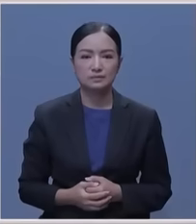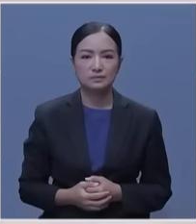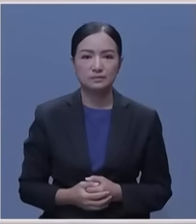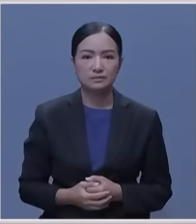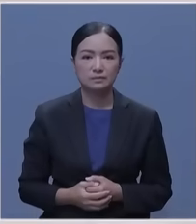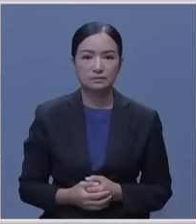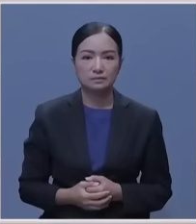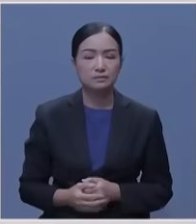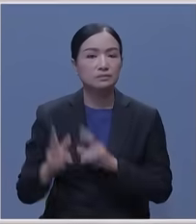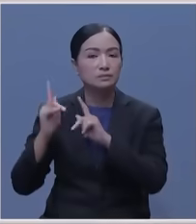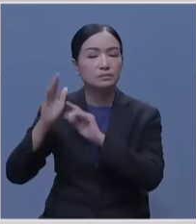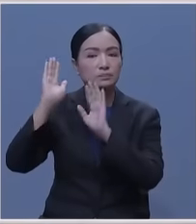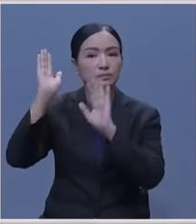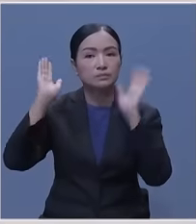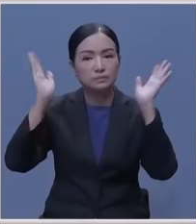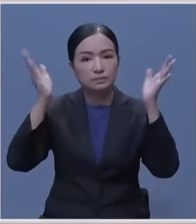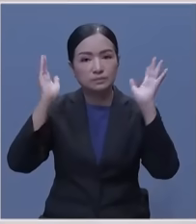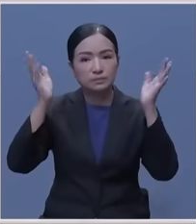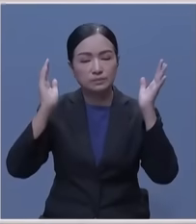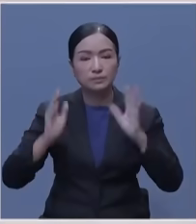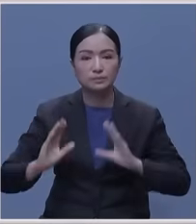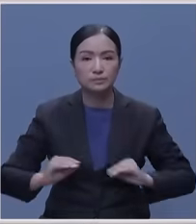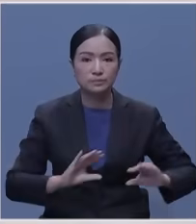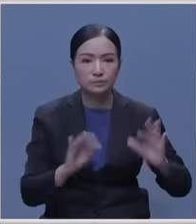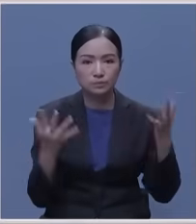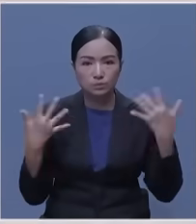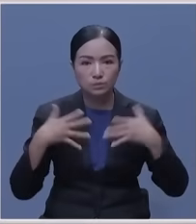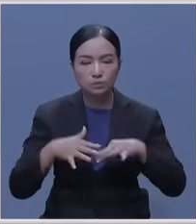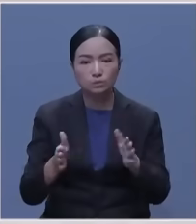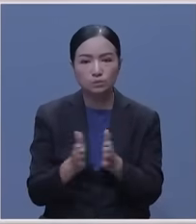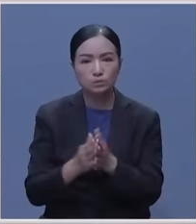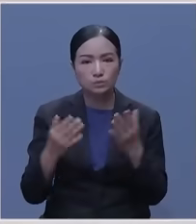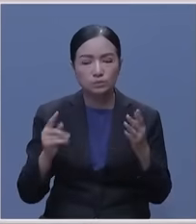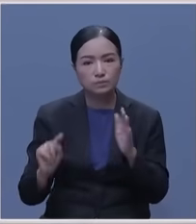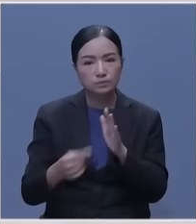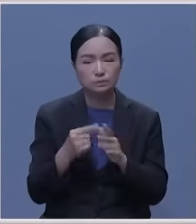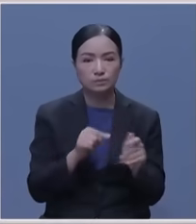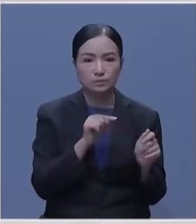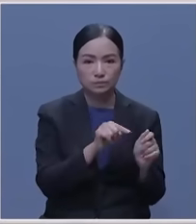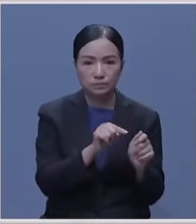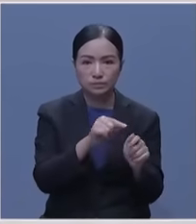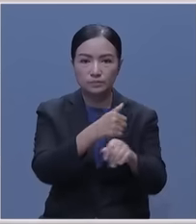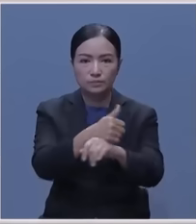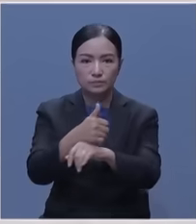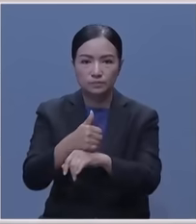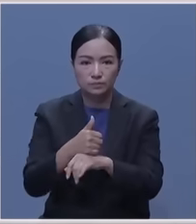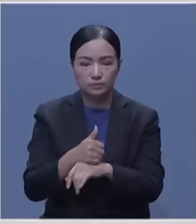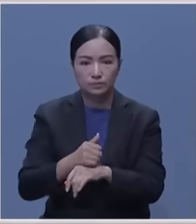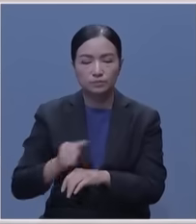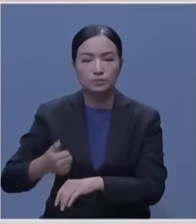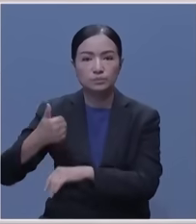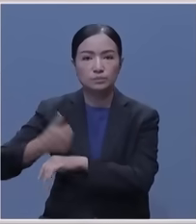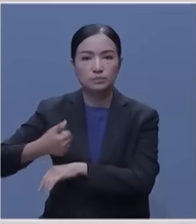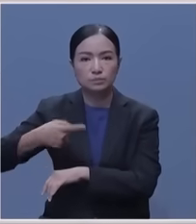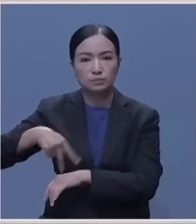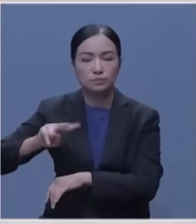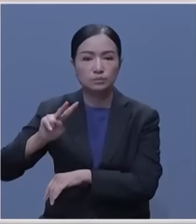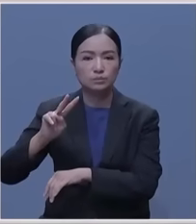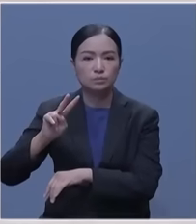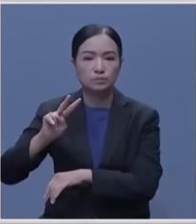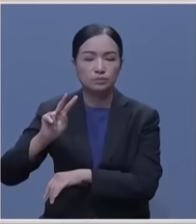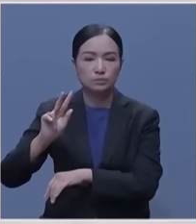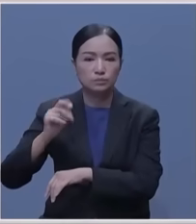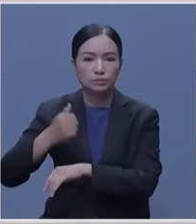ที่เราจะมีการแถลงข่าวแล้วก็มีการประชุมร่วมเป็นครั้งแรกระหว่างนายอำเภอกับผู้กำกับผู้กำกับ